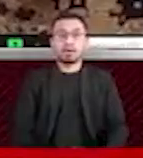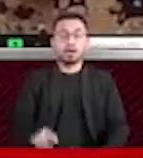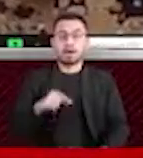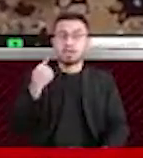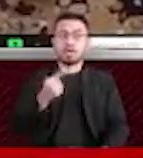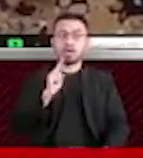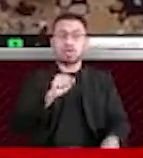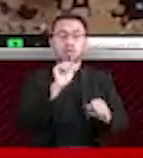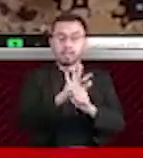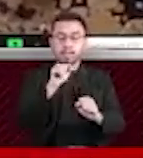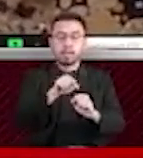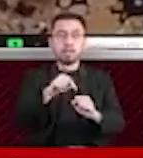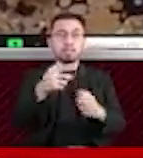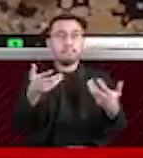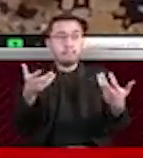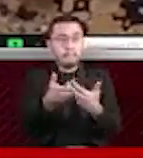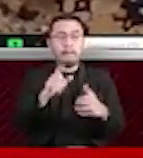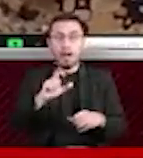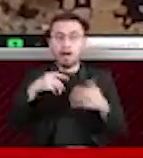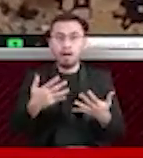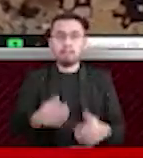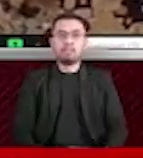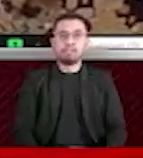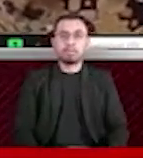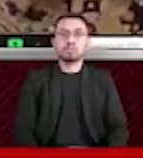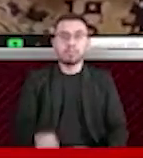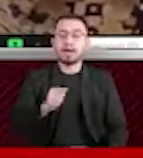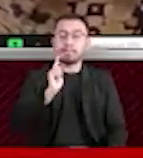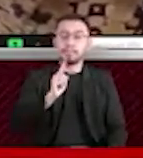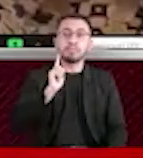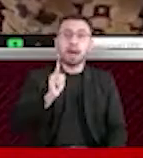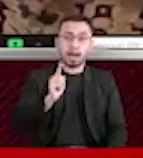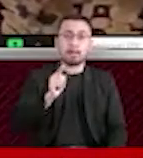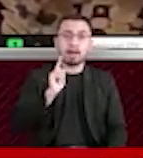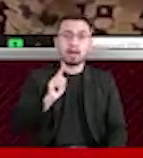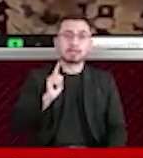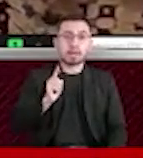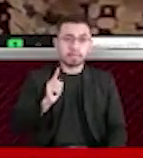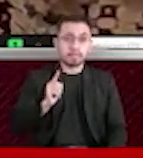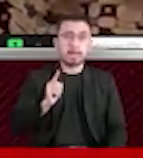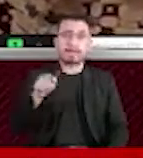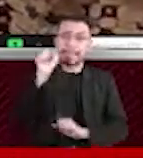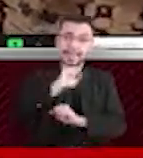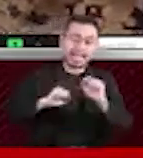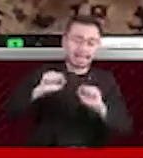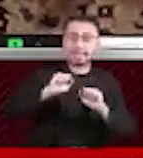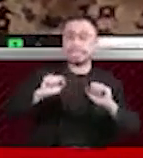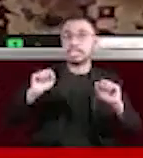oh caranya begini ya katanya bicara penjualan semua ini semua kegiatan kehidupan kita